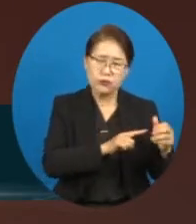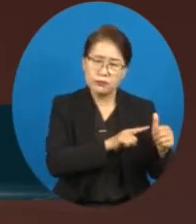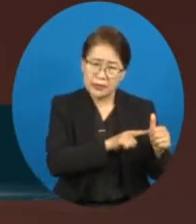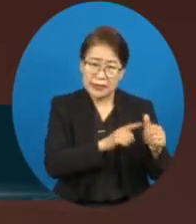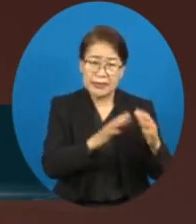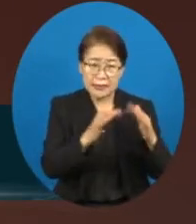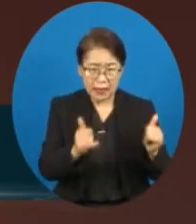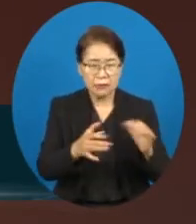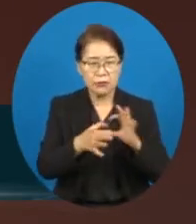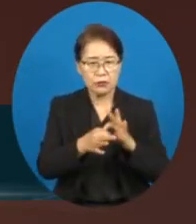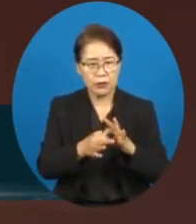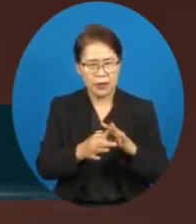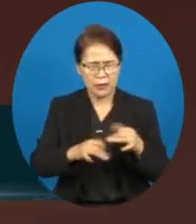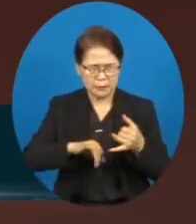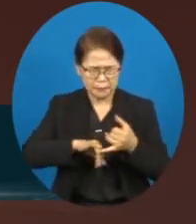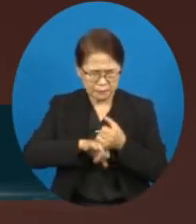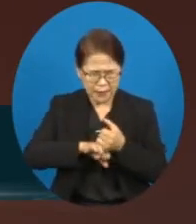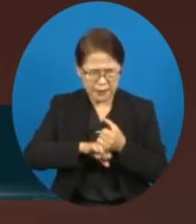반드시